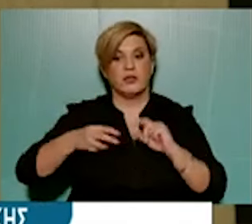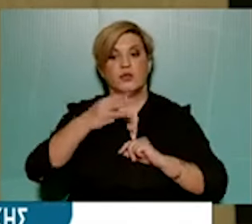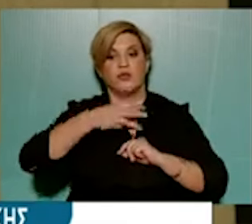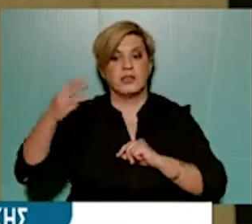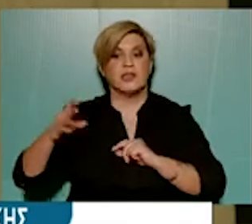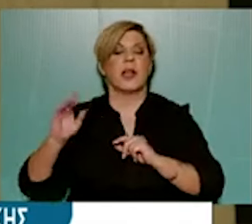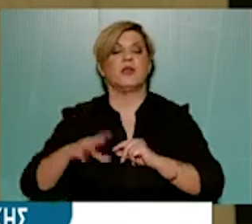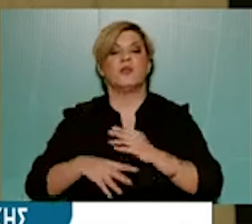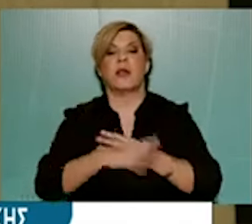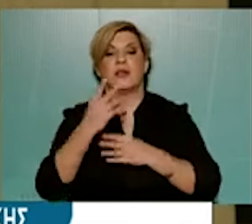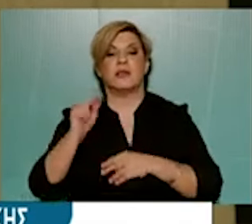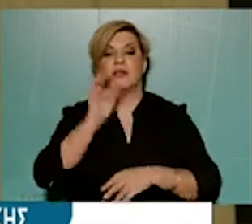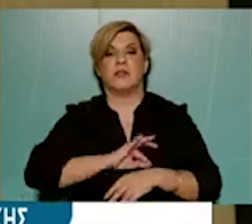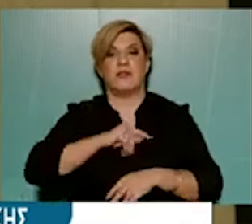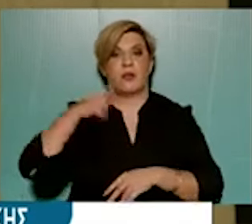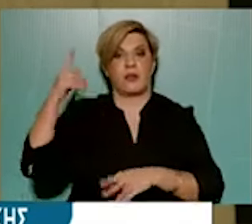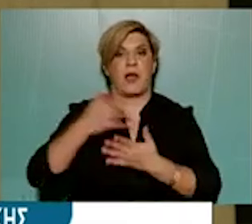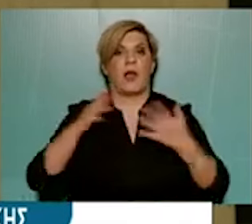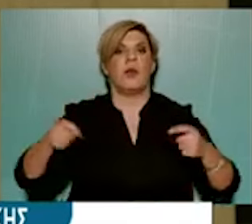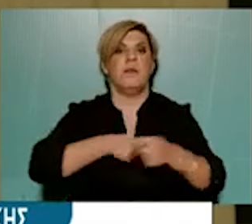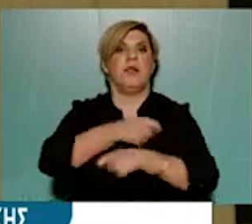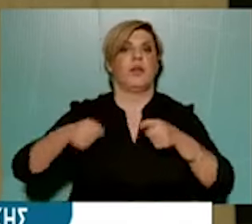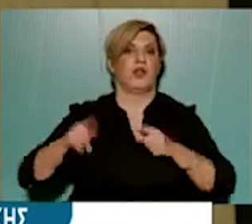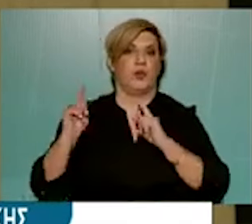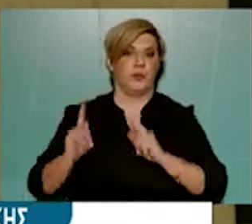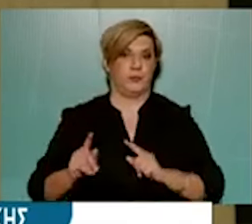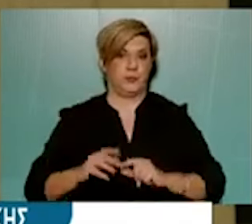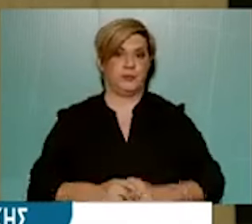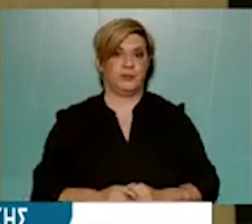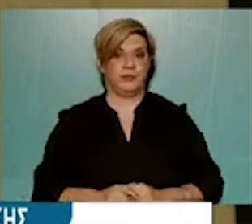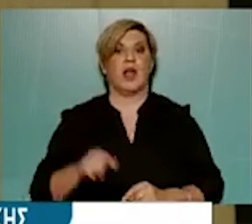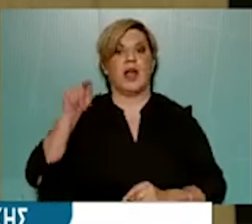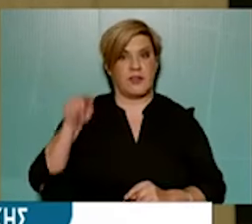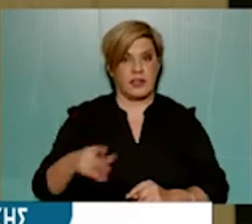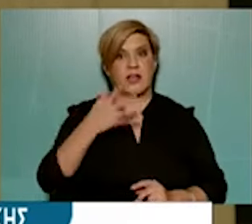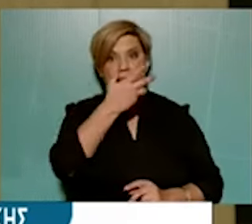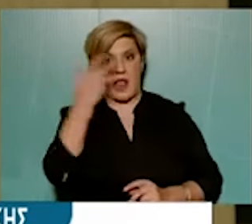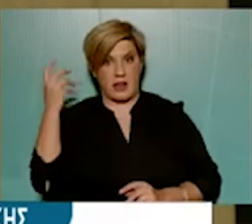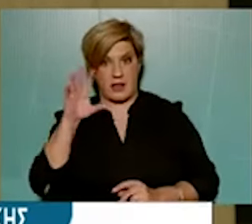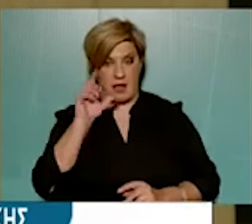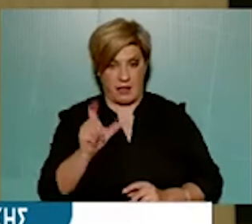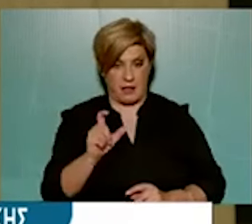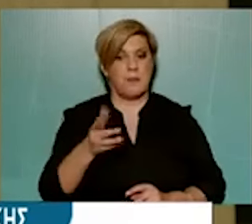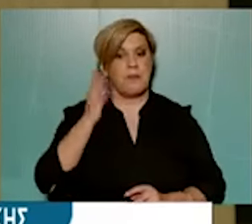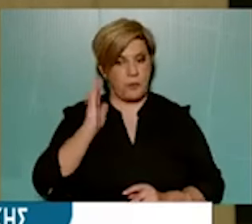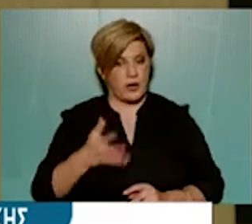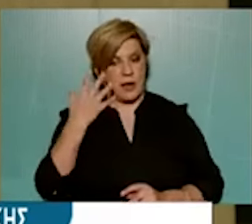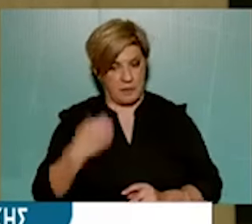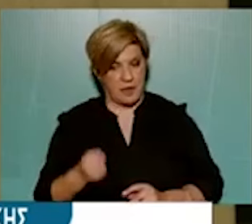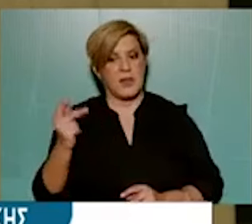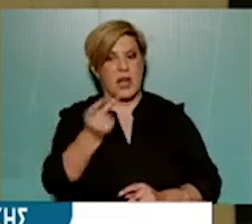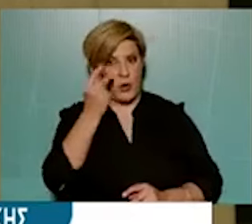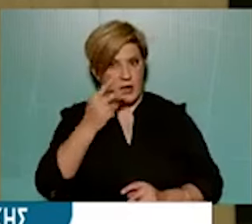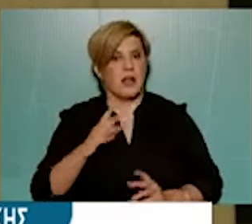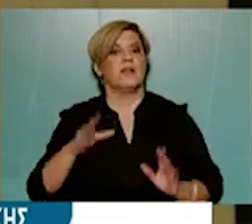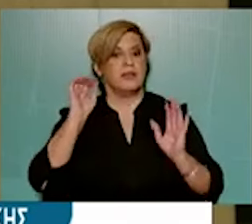ΣΥΡΙΖΑ, του ΠΑΣΟΚ για τα συμφέροντα αυτών των μεγαλοεπιχειρηματιών. Με αυτή την έννοια, ναι, μπορεί να υπάρξει μια κοινωνία